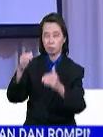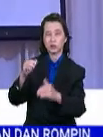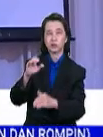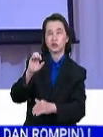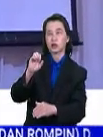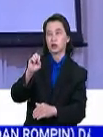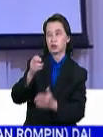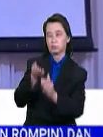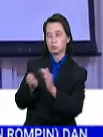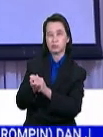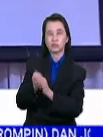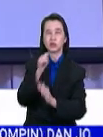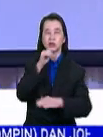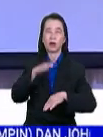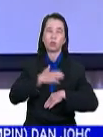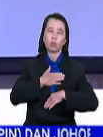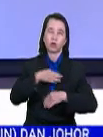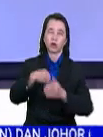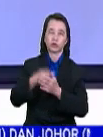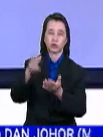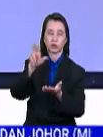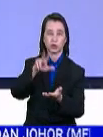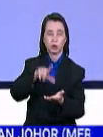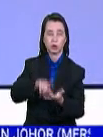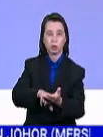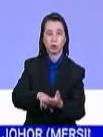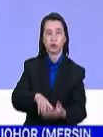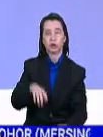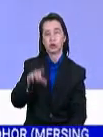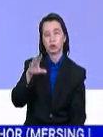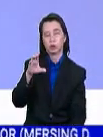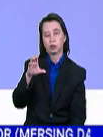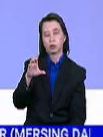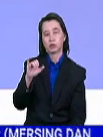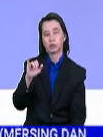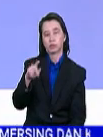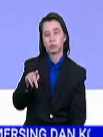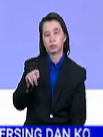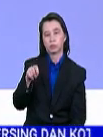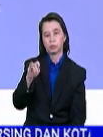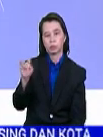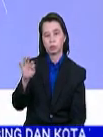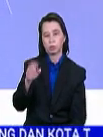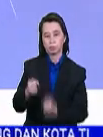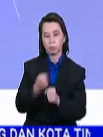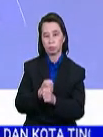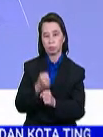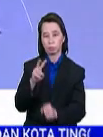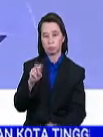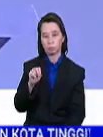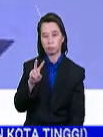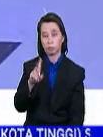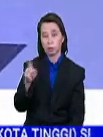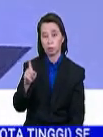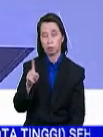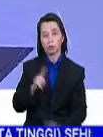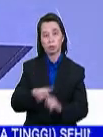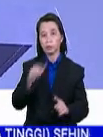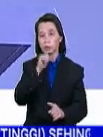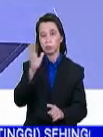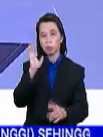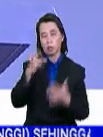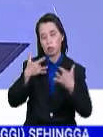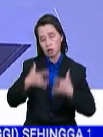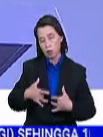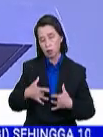rasuah yang tidak memuaskan dalam laporan transparency International Malaysia bagi tahun 2021 namun ia tidak akan